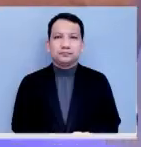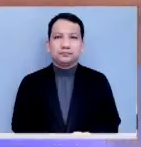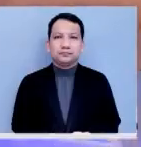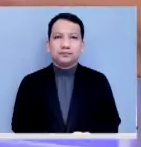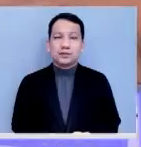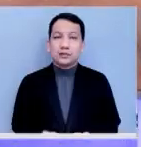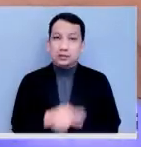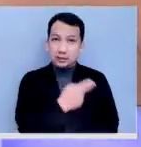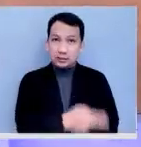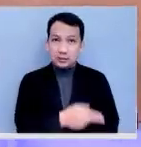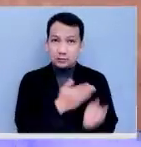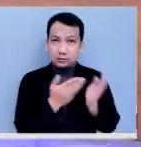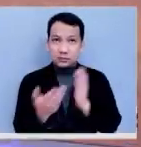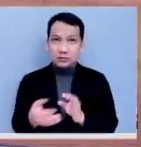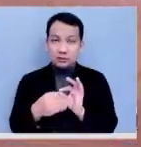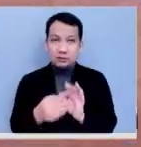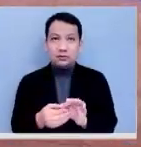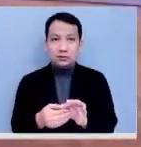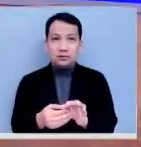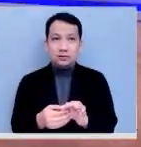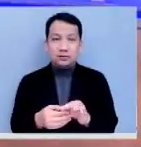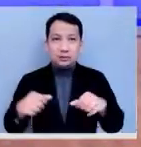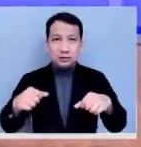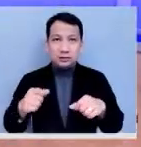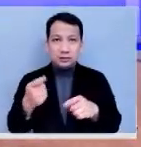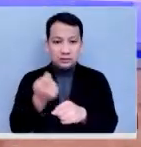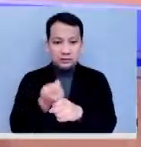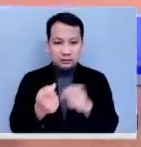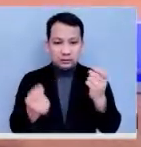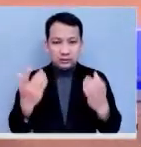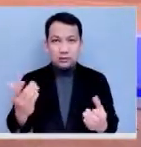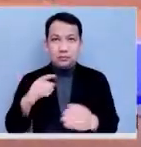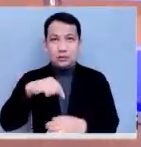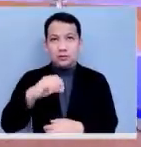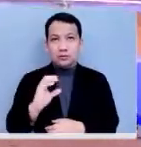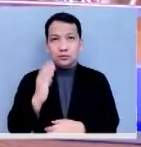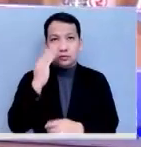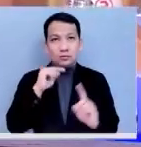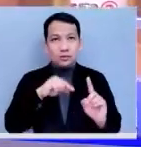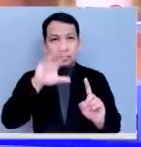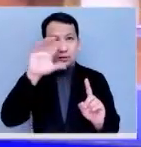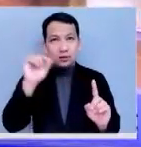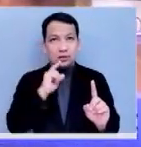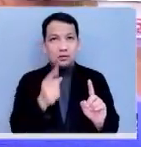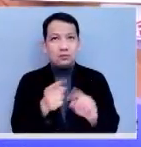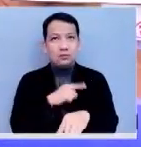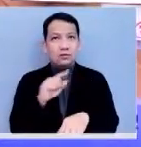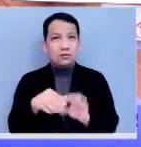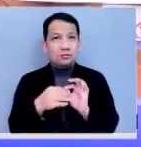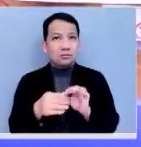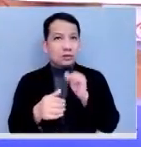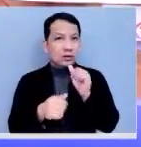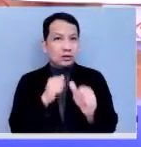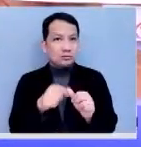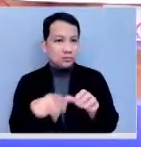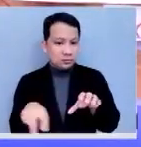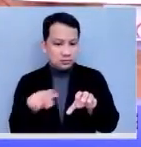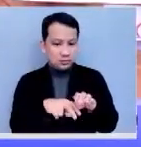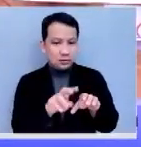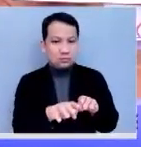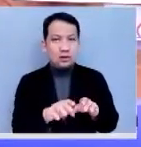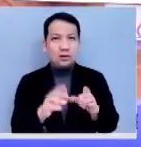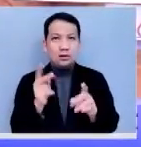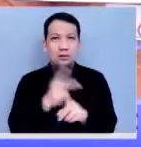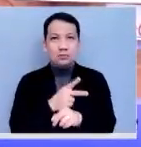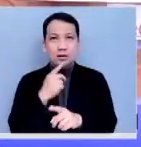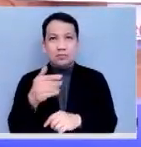Sa ospital ang bagsak ng isang taxi driver matapos barilin sa Quezon City. Ang suspect nagalit daw nang tanggihan siyang isakay ng biktima.